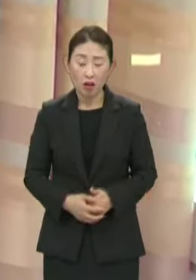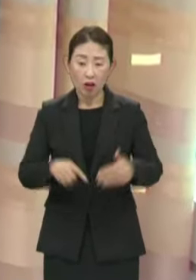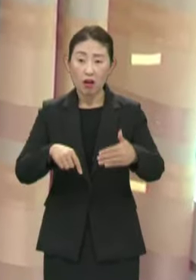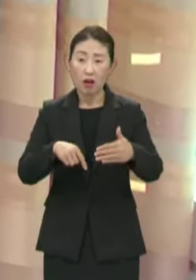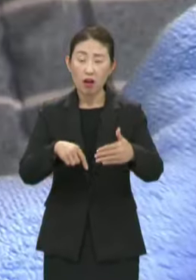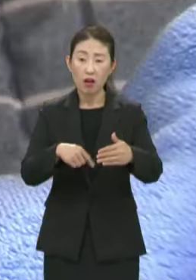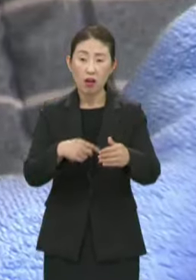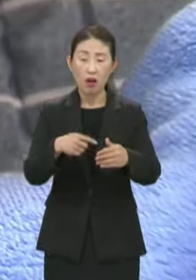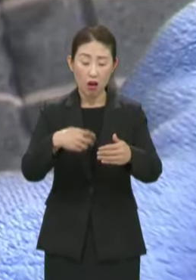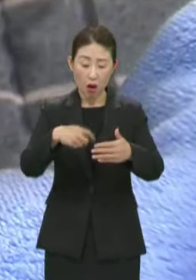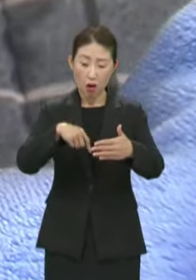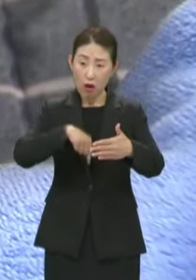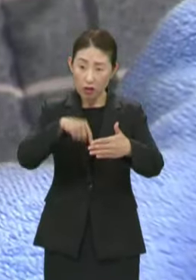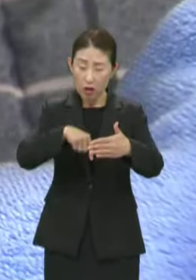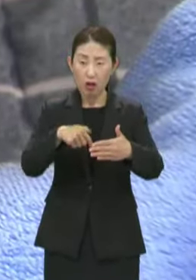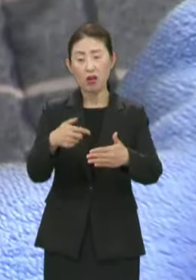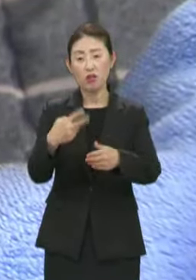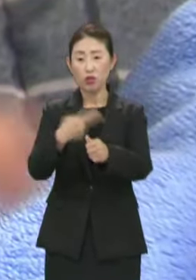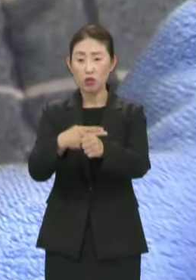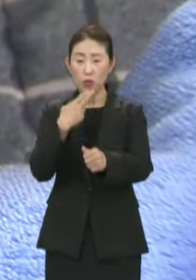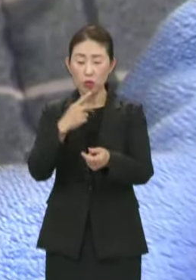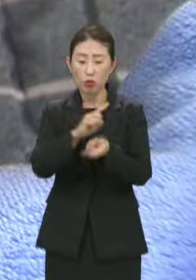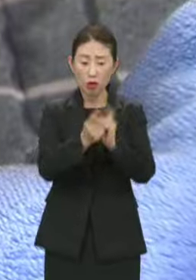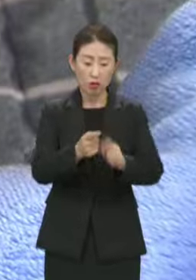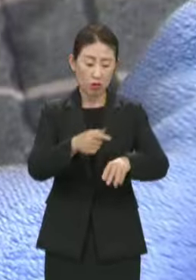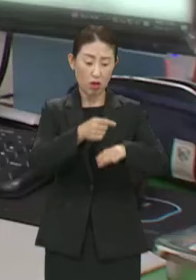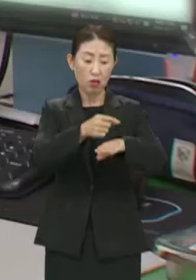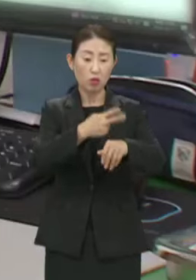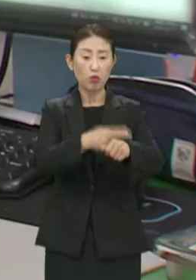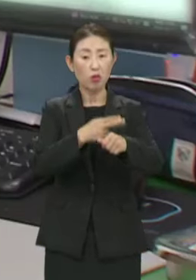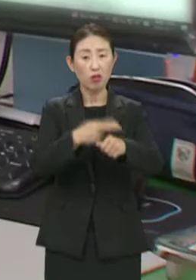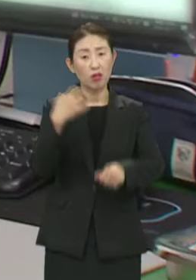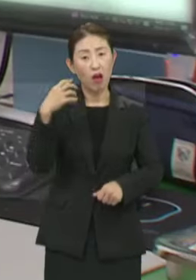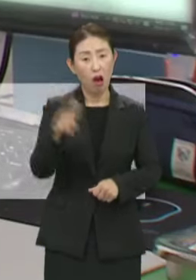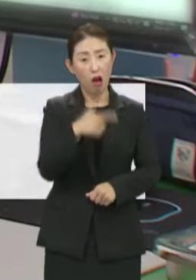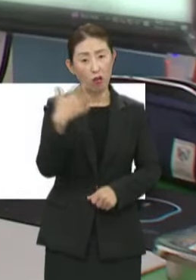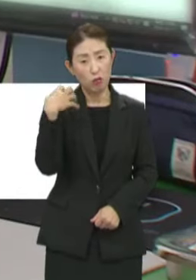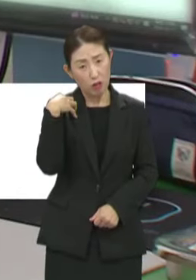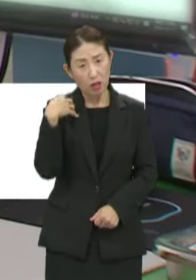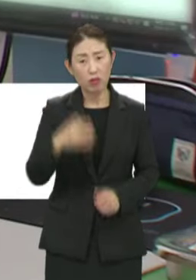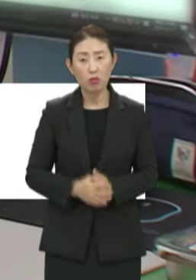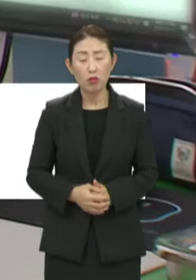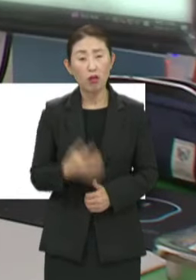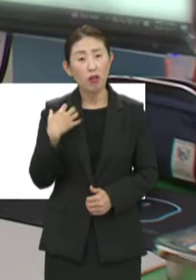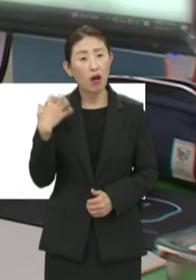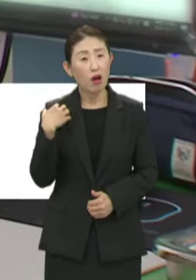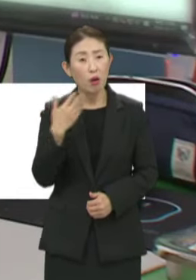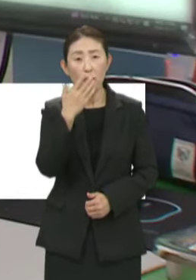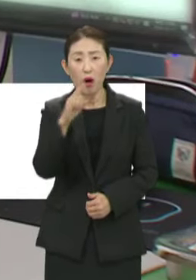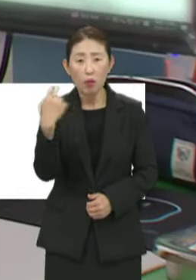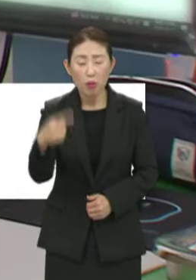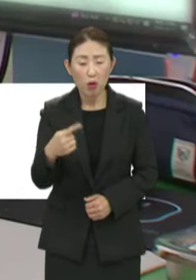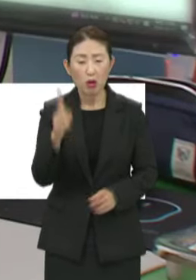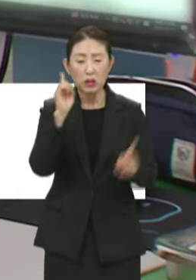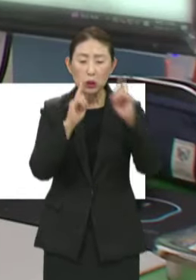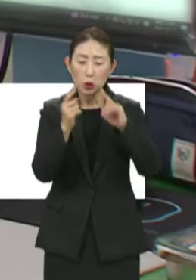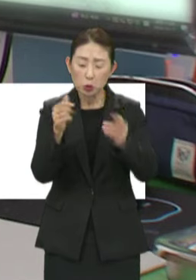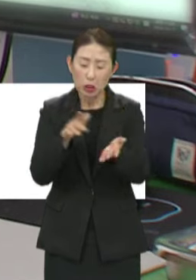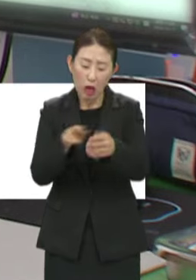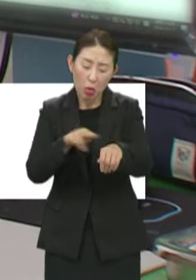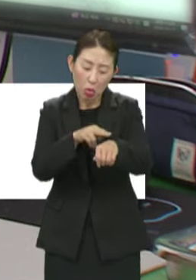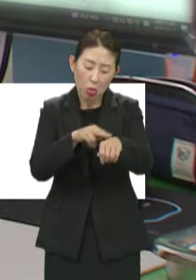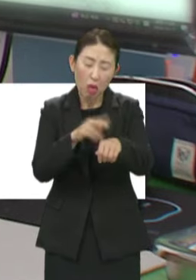날에는 한의과 공보의가 홀로 진료를 도맡는 곳도 있습니다. 간단한 상처 소독이라든가 응급처치가 있거나